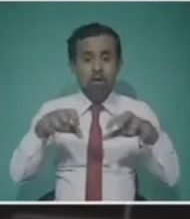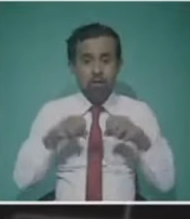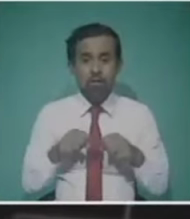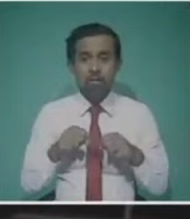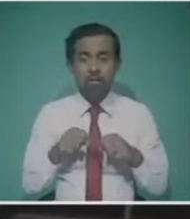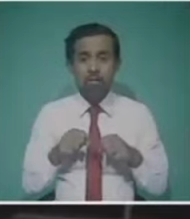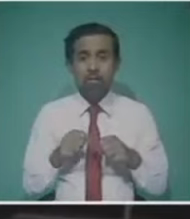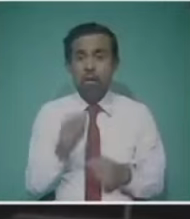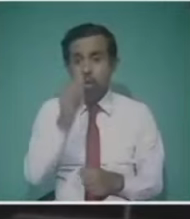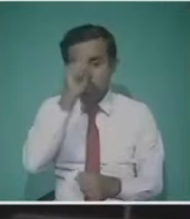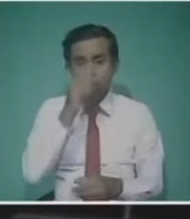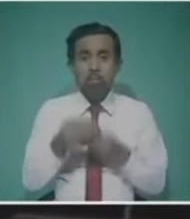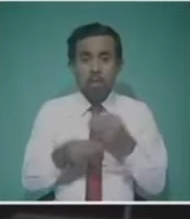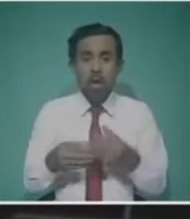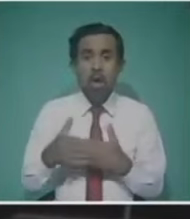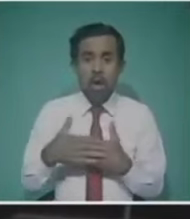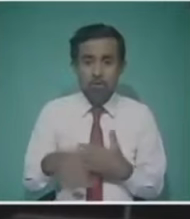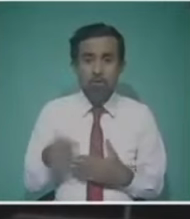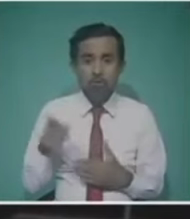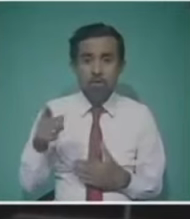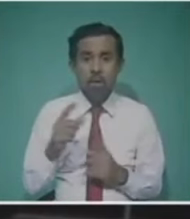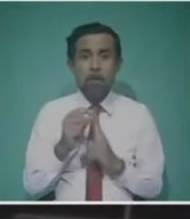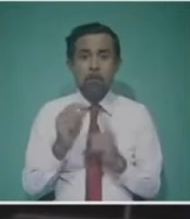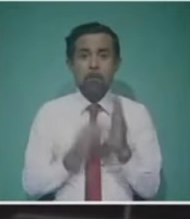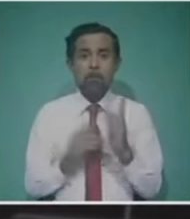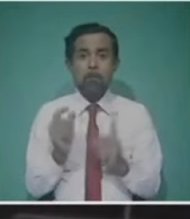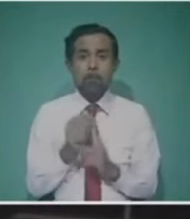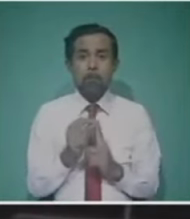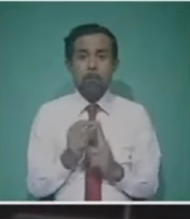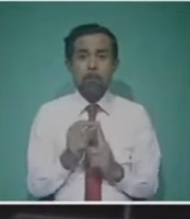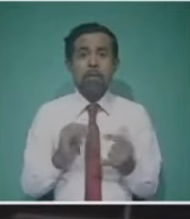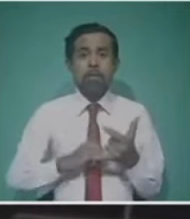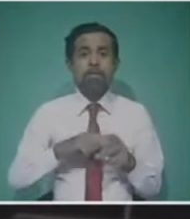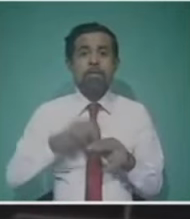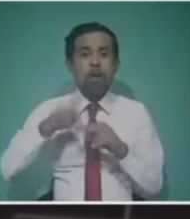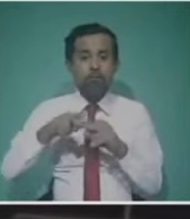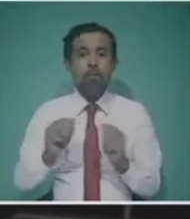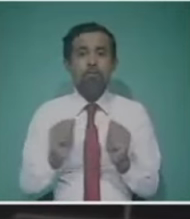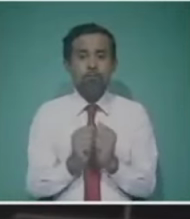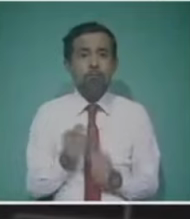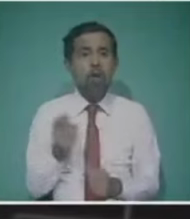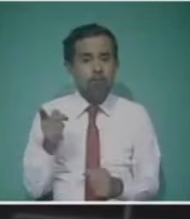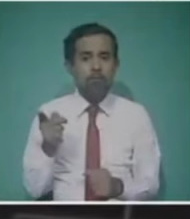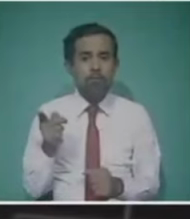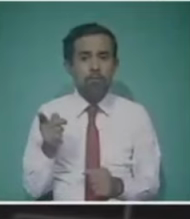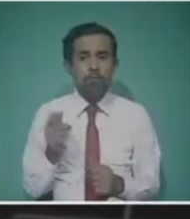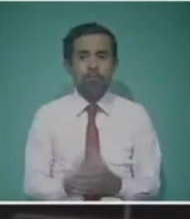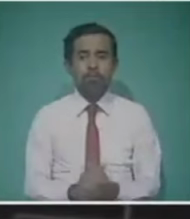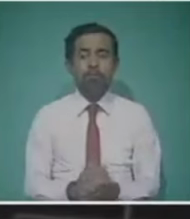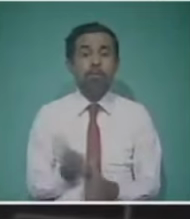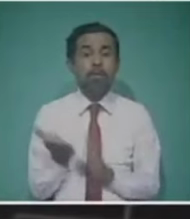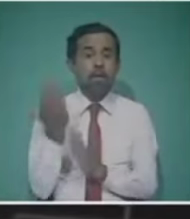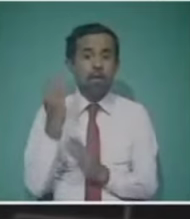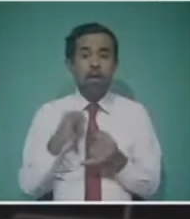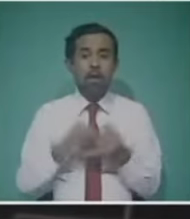அவர் பாராளுமன்ற உறுப்பினரே பணிக்குழாமில் இருக்கிறார். அதே ஒன்று முன்னாள் பிரதி அமைச்சருடைய செயலாளராக செய்யப்பட்ட